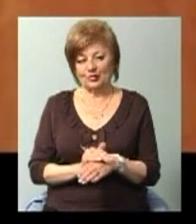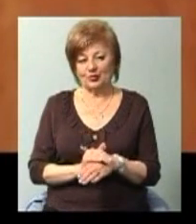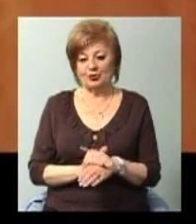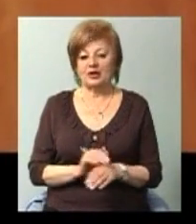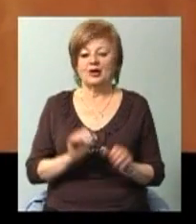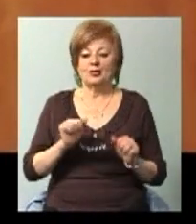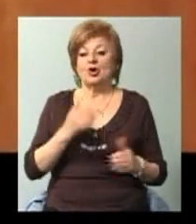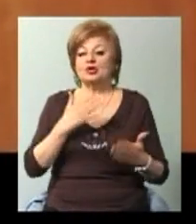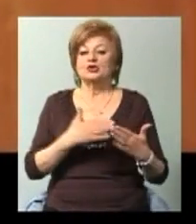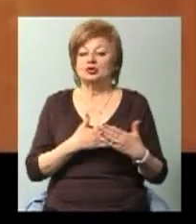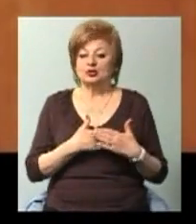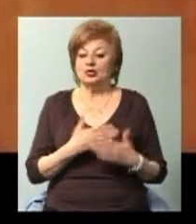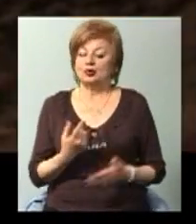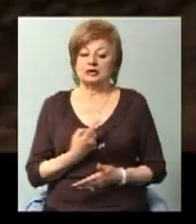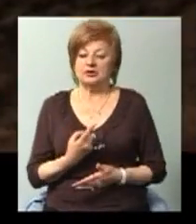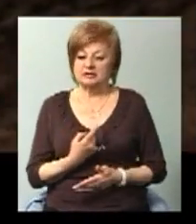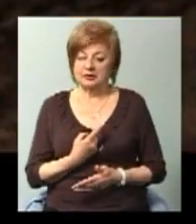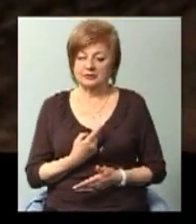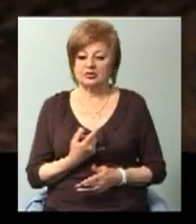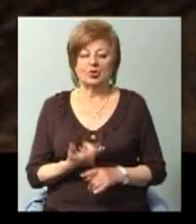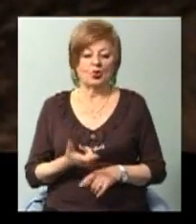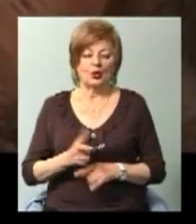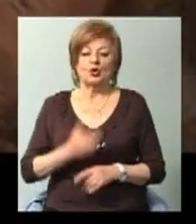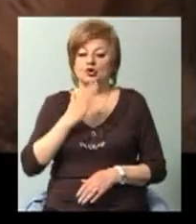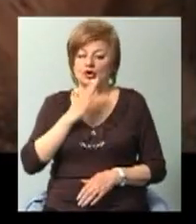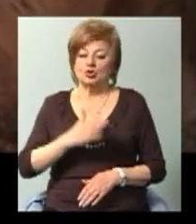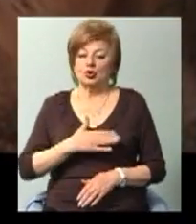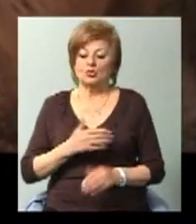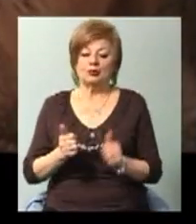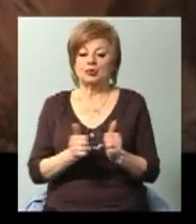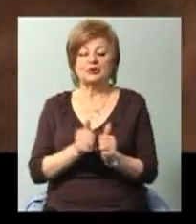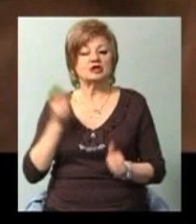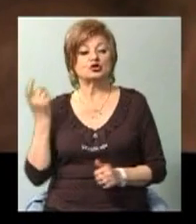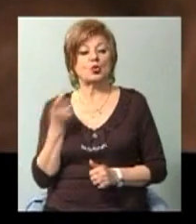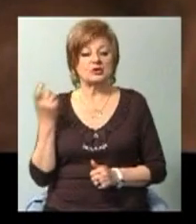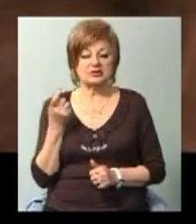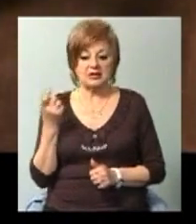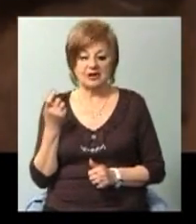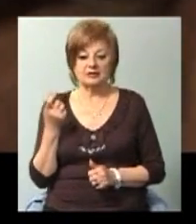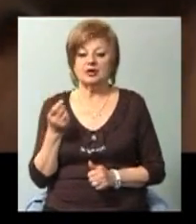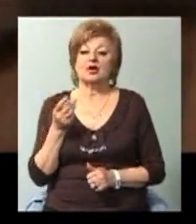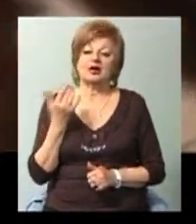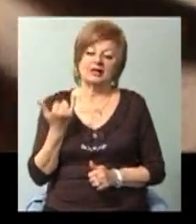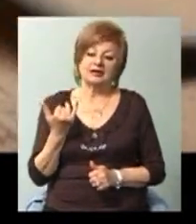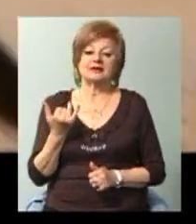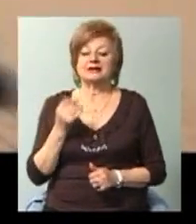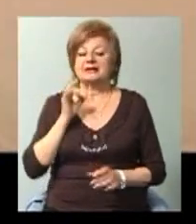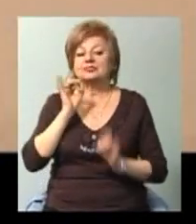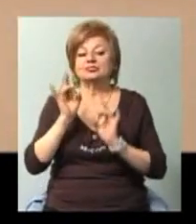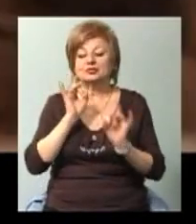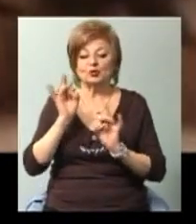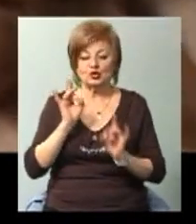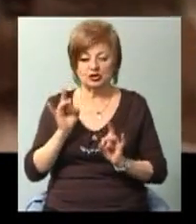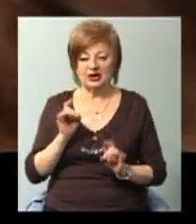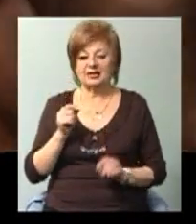Вони не полюбляють залишатися на самоті, обожнюють перебувати поруч з господарем, ластитися і муркотіти. За